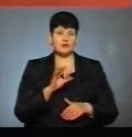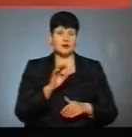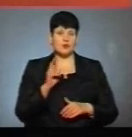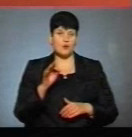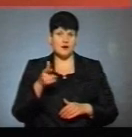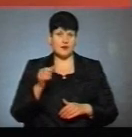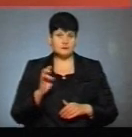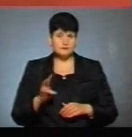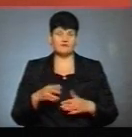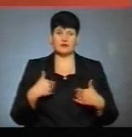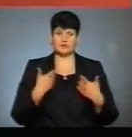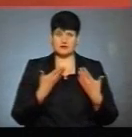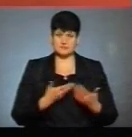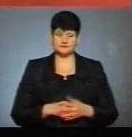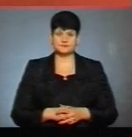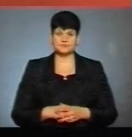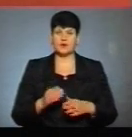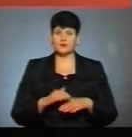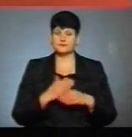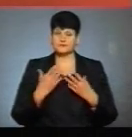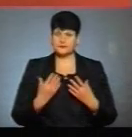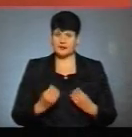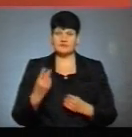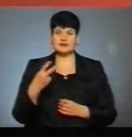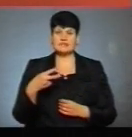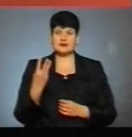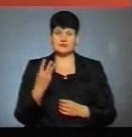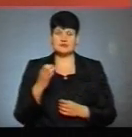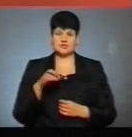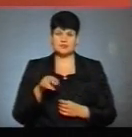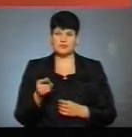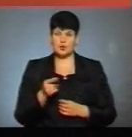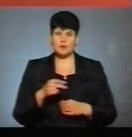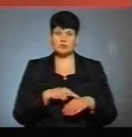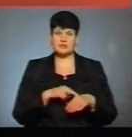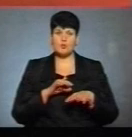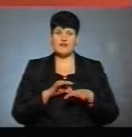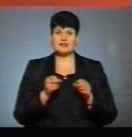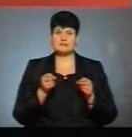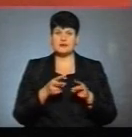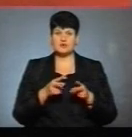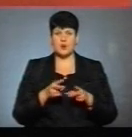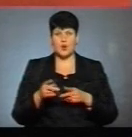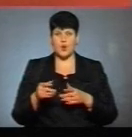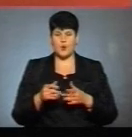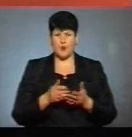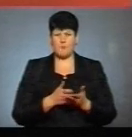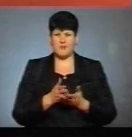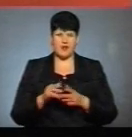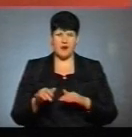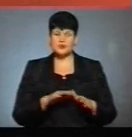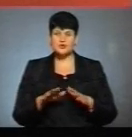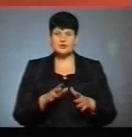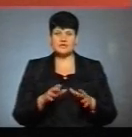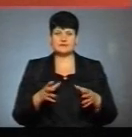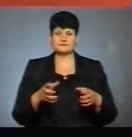вас. Доброго дня. Нагадаю, 23 січня у Тернополі поліцейські провели спецоперації, під час яких затримали групу з